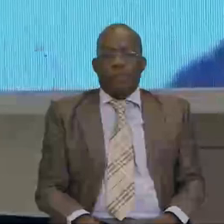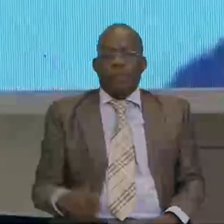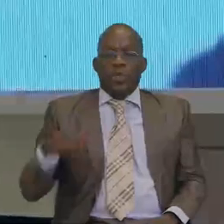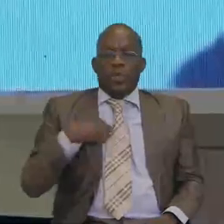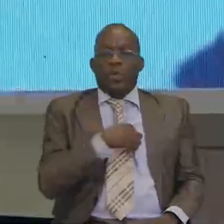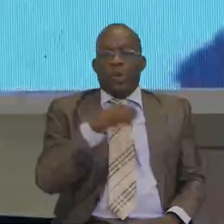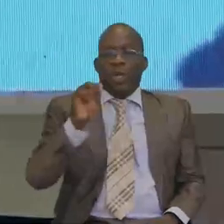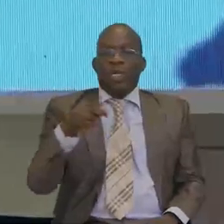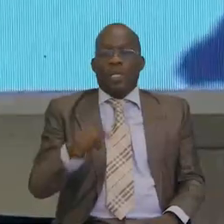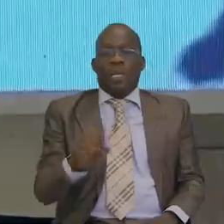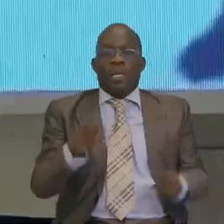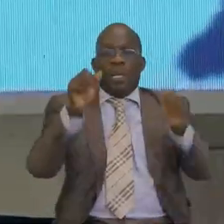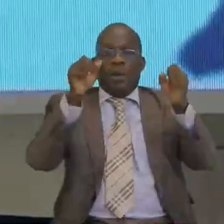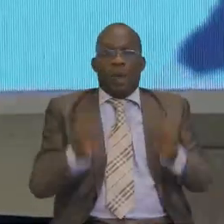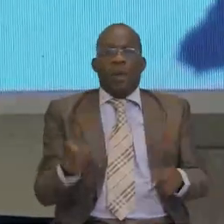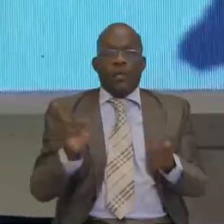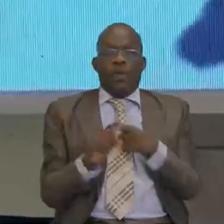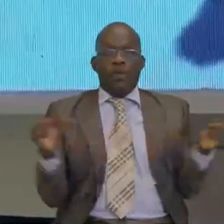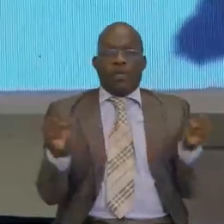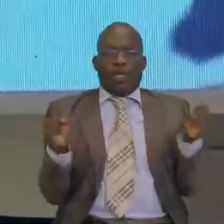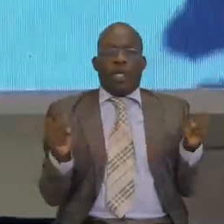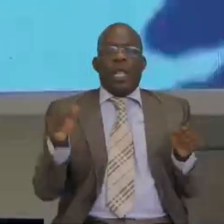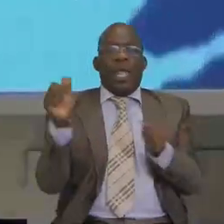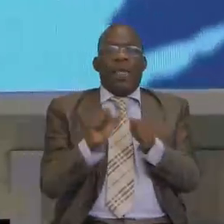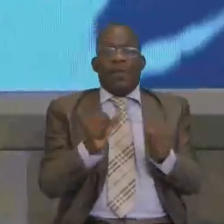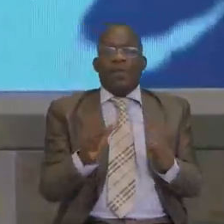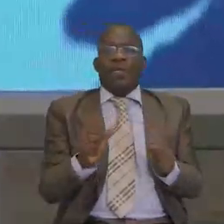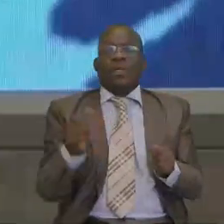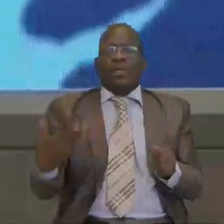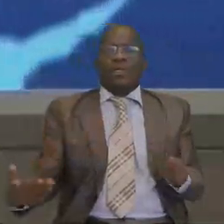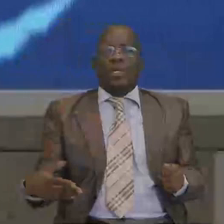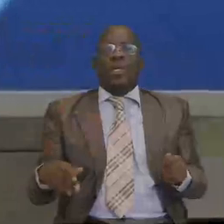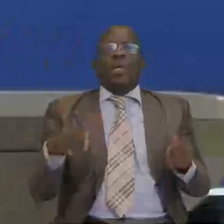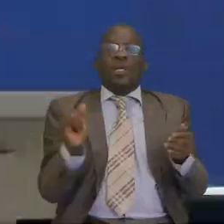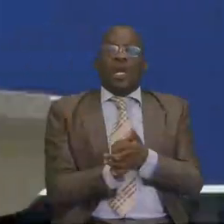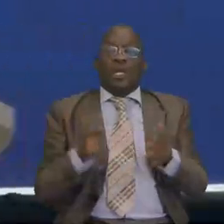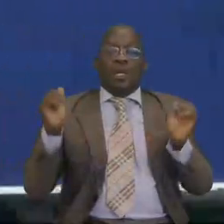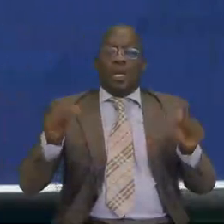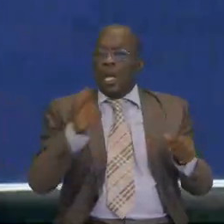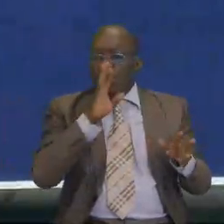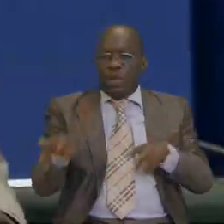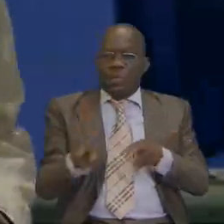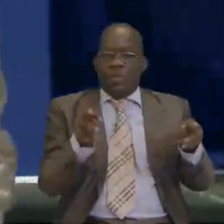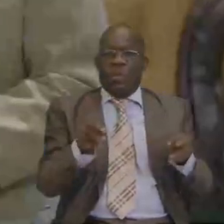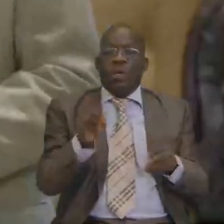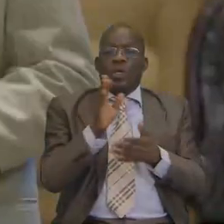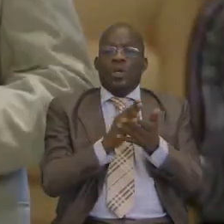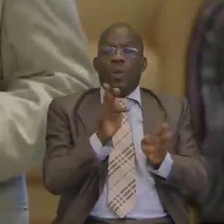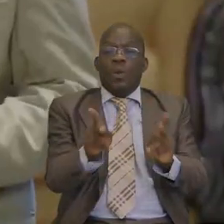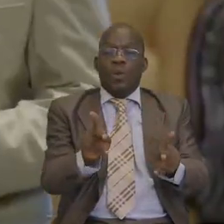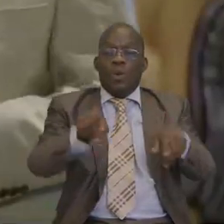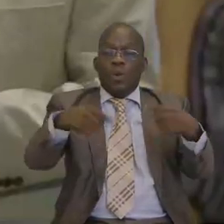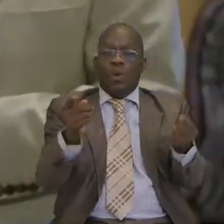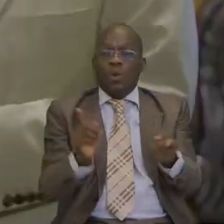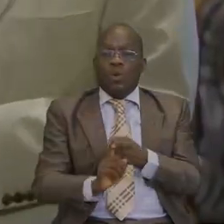Nous avons besoin de la puissance pour secouer tout ce qui est secouable. Vous savez, il y a des gens qui vont à